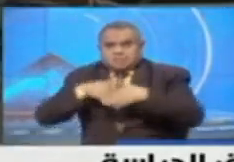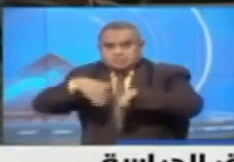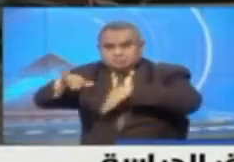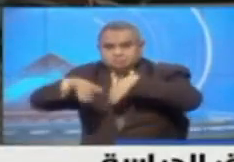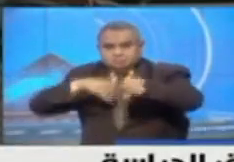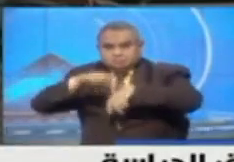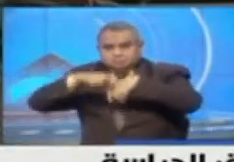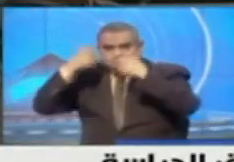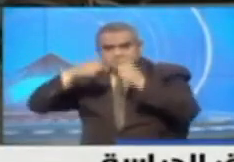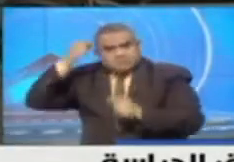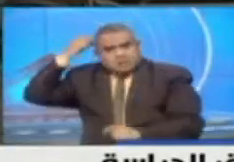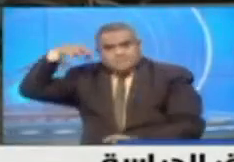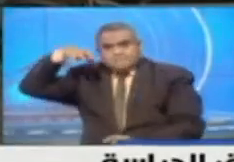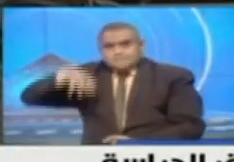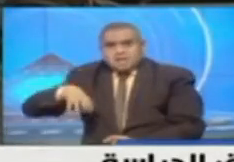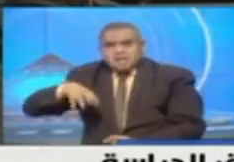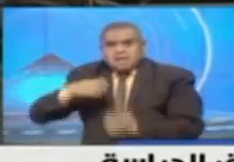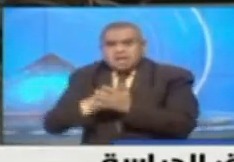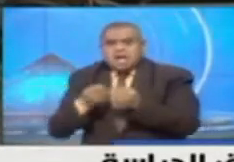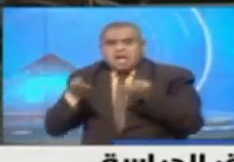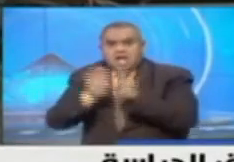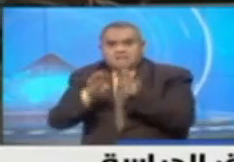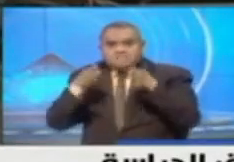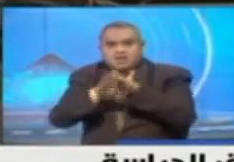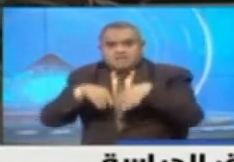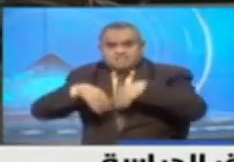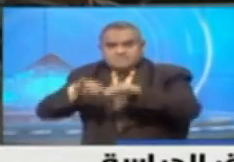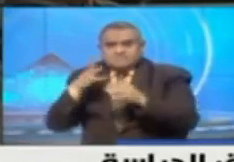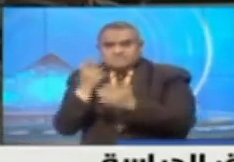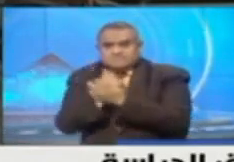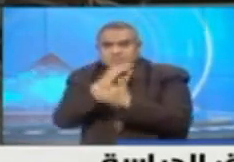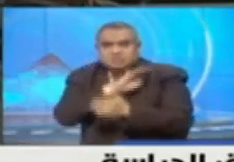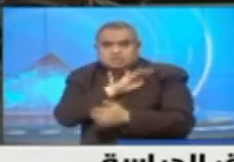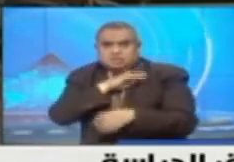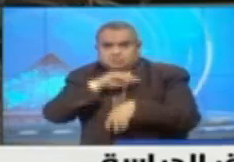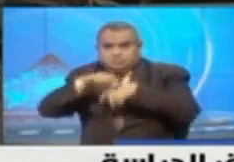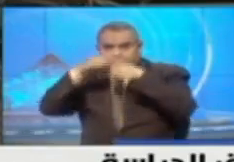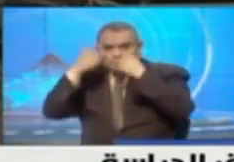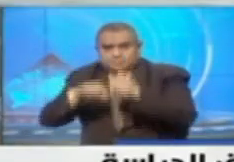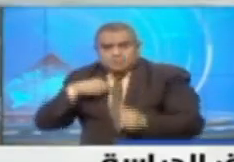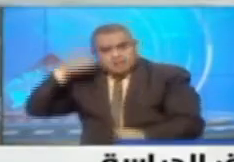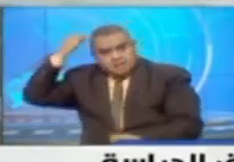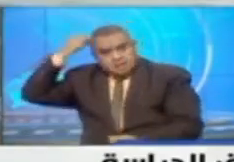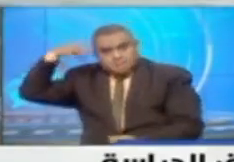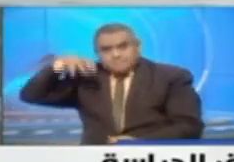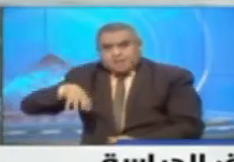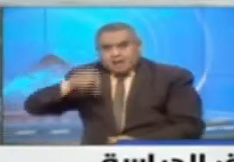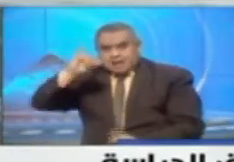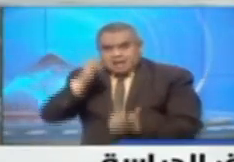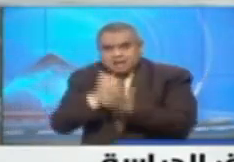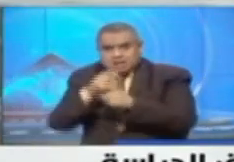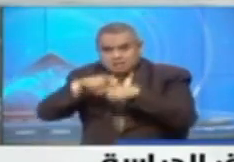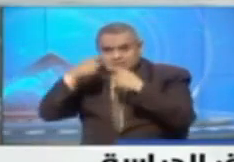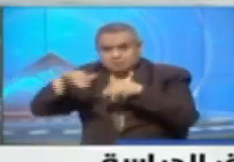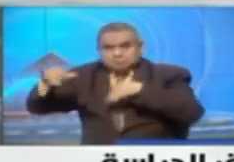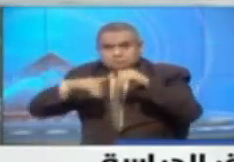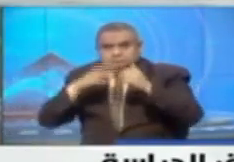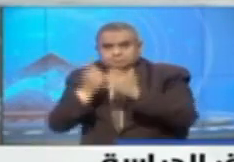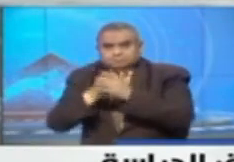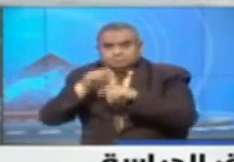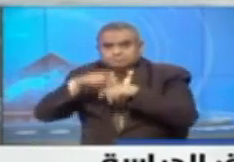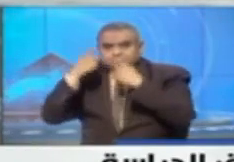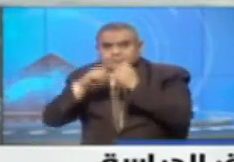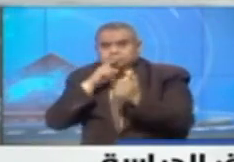المؤدية إلى مكة المكرمة لساعات. طالب الدفاع المدني في منطقة مكة المكرمة الجميع بعدم الخروج